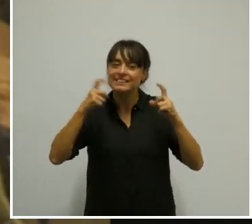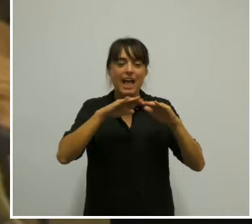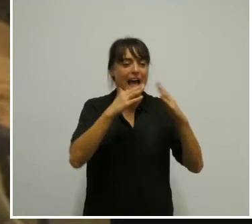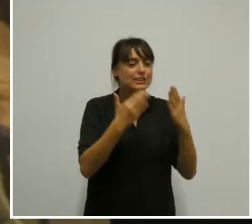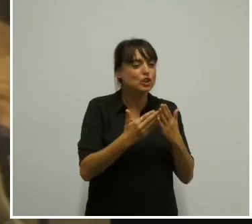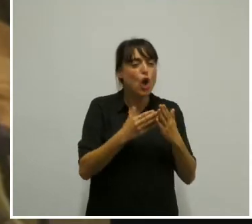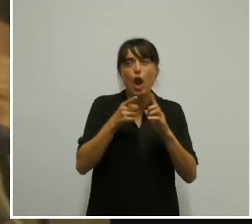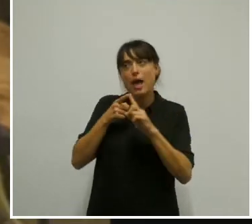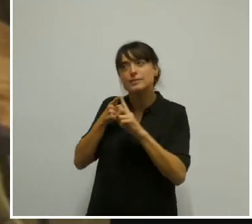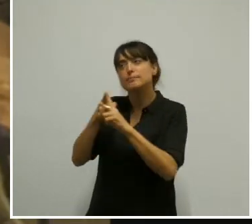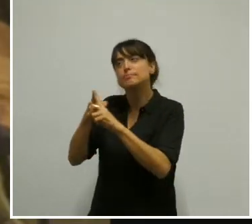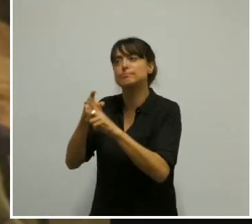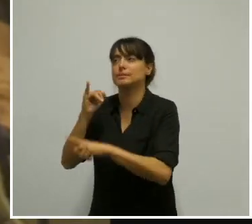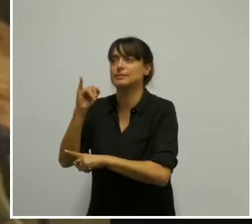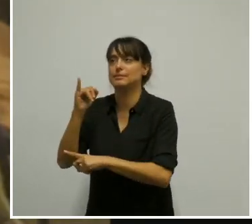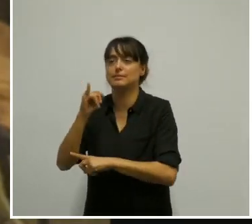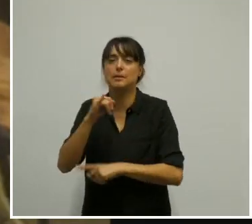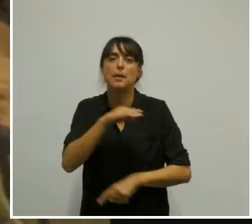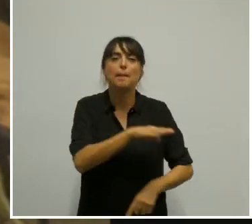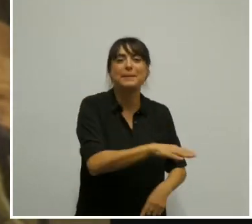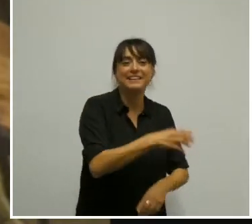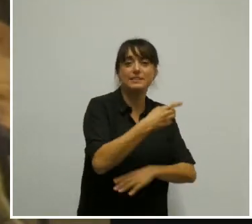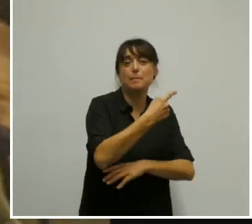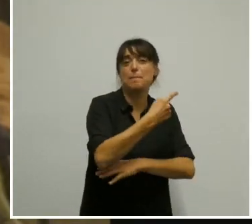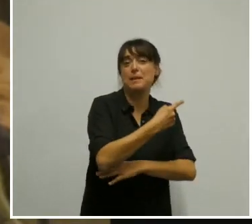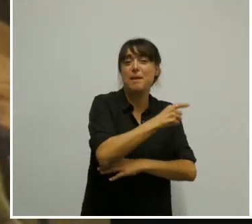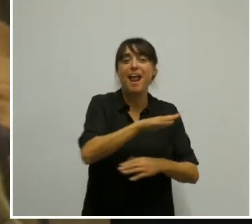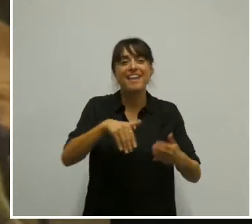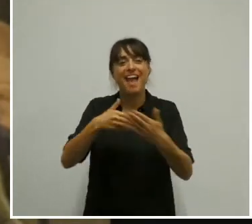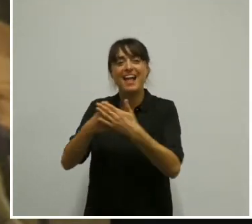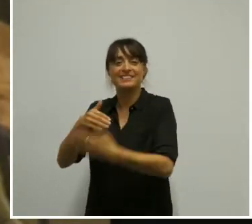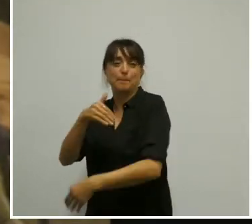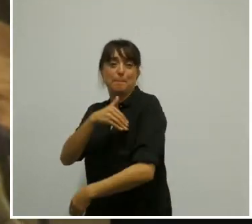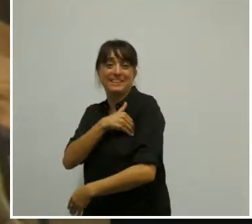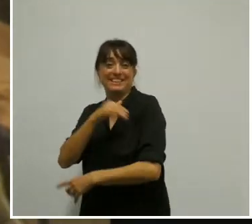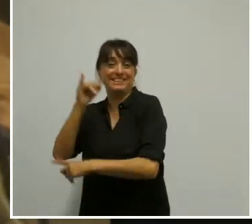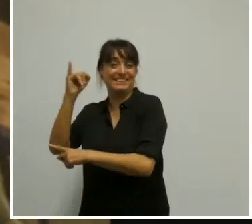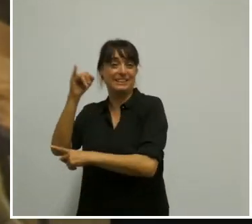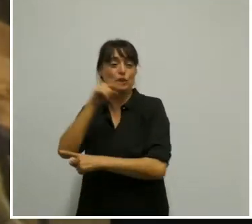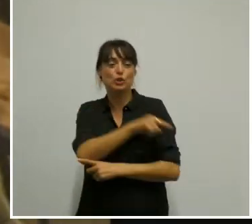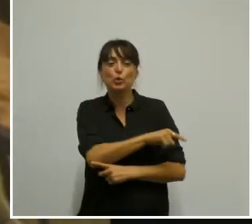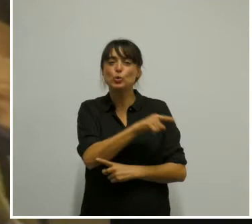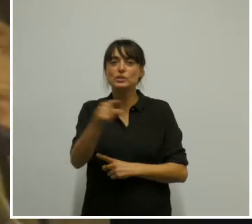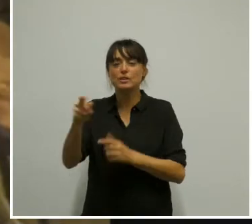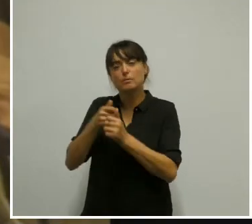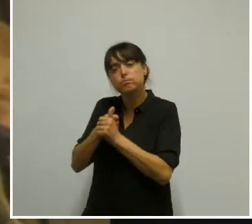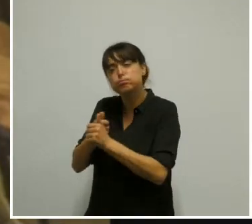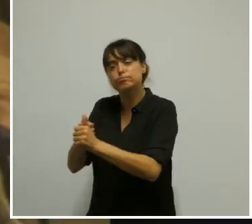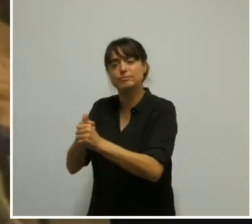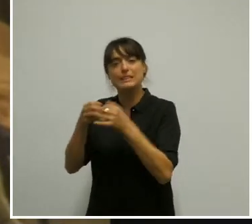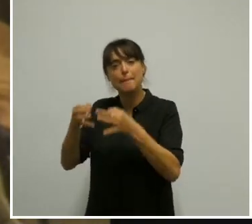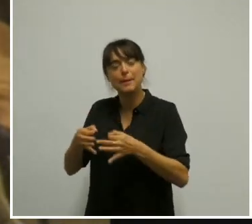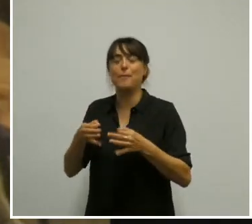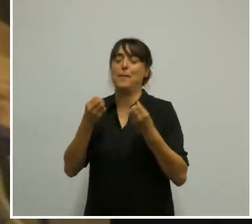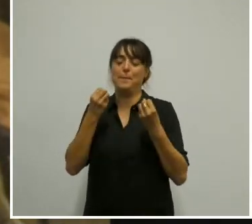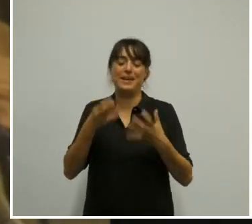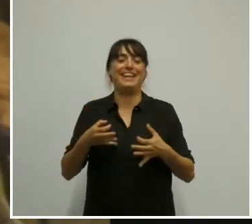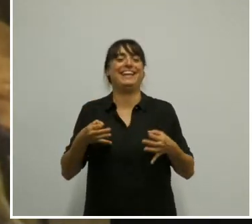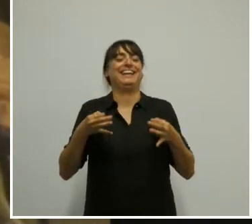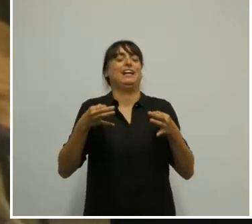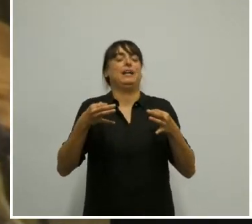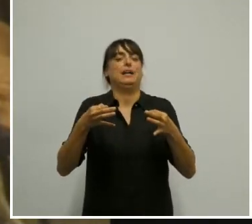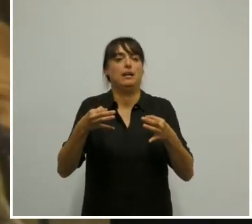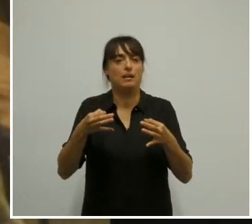el tema dels escrits des de primària, no? De les escoles escrites i tot això. Anem cap aquí. I de cop, tots els